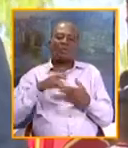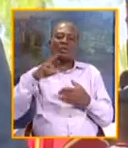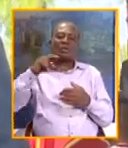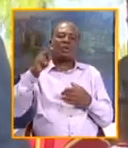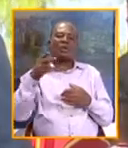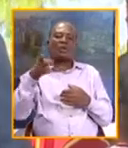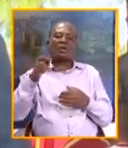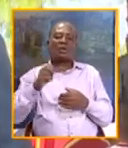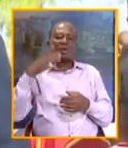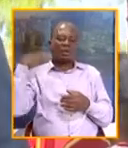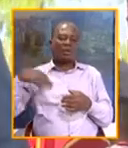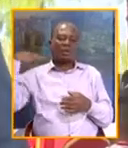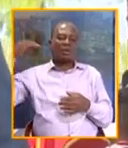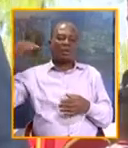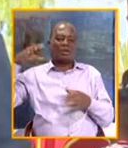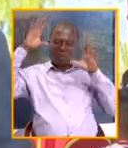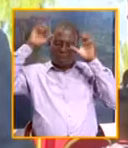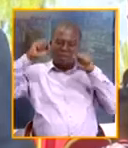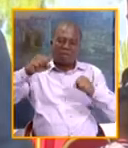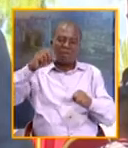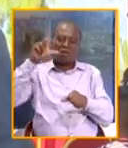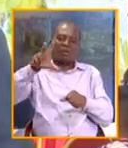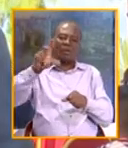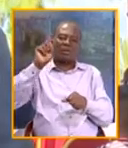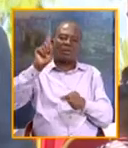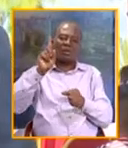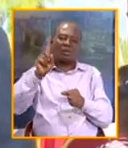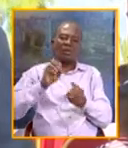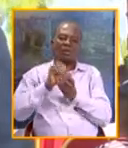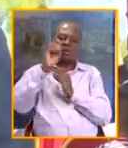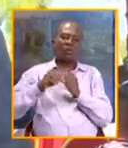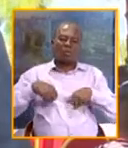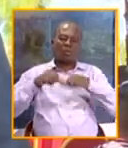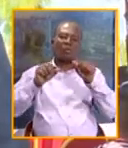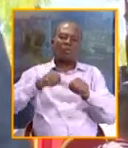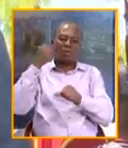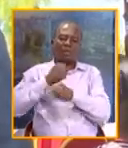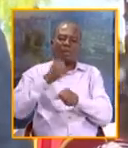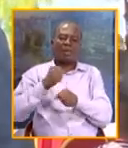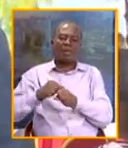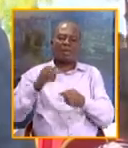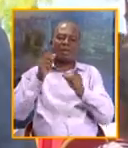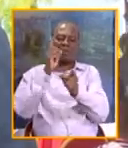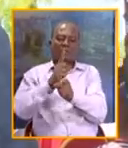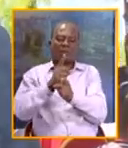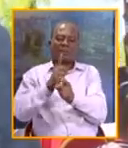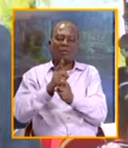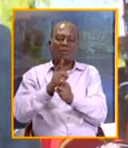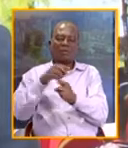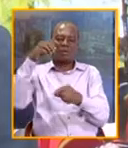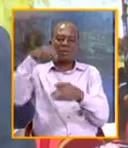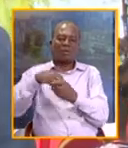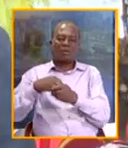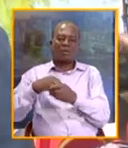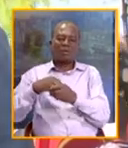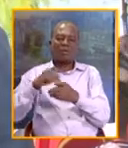être candidat à la présidentielle du 31 octobre au continuer l'oeuvre et maintenir la cohésion tant au sein